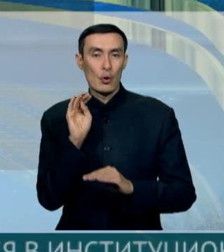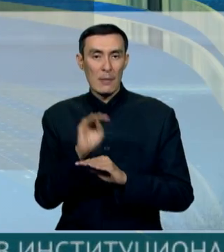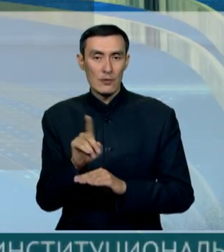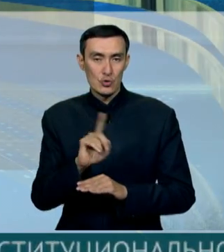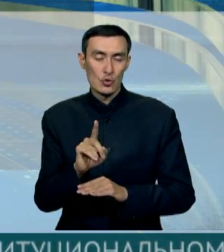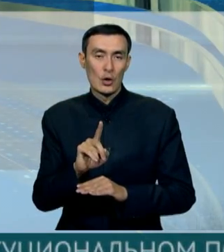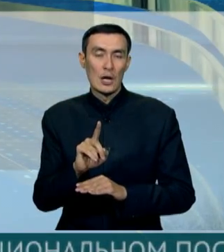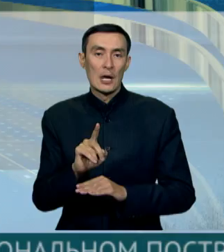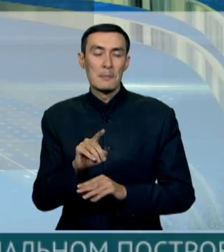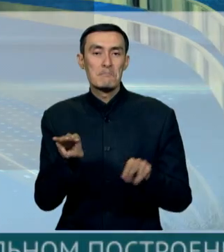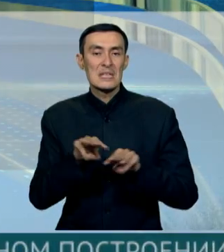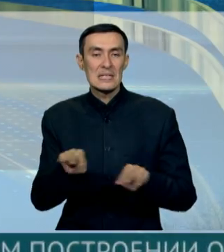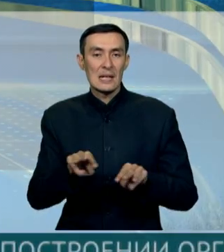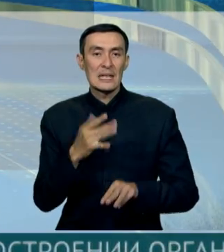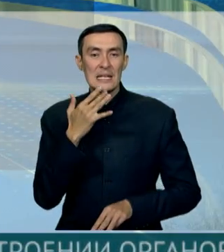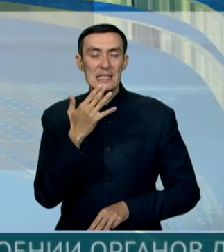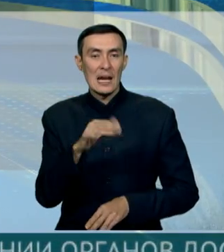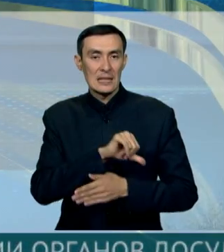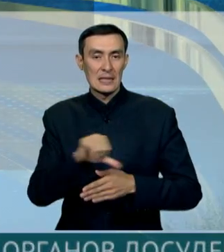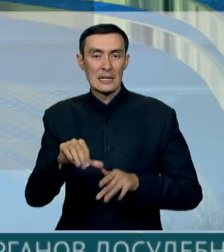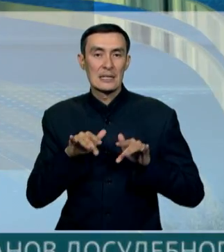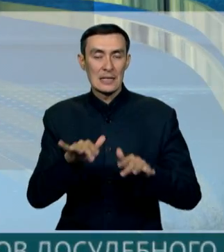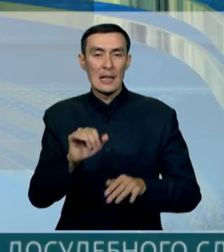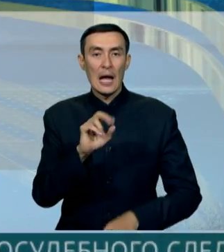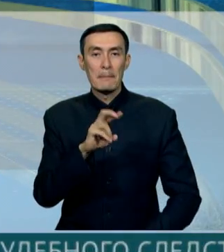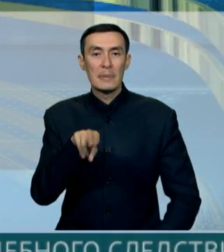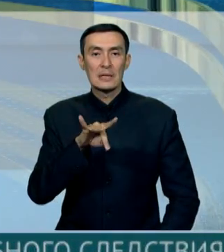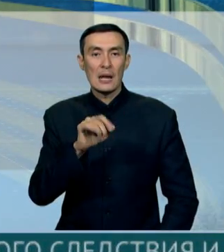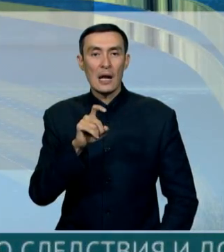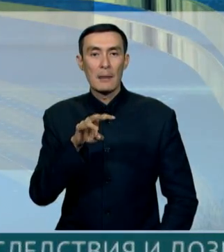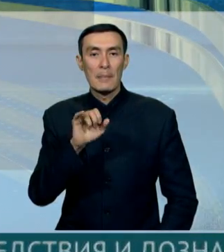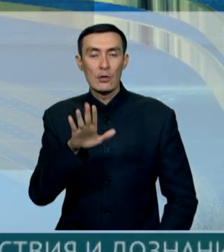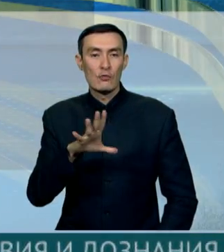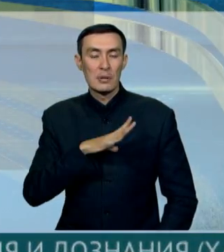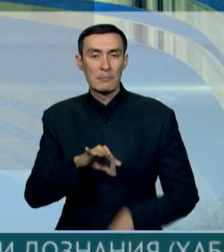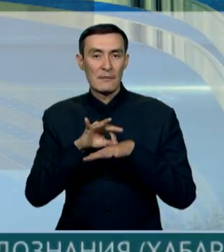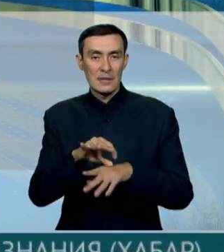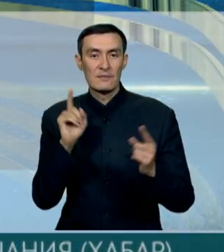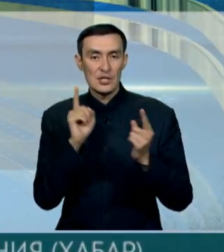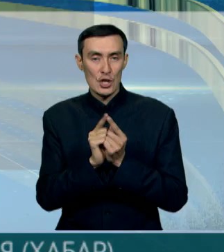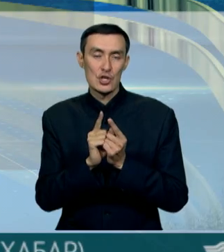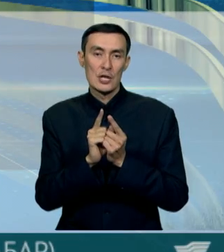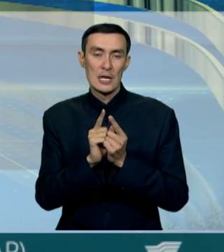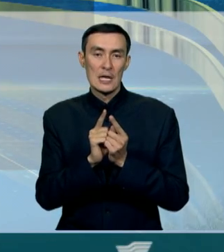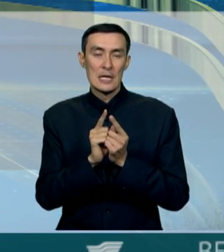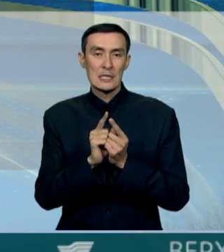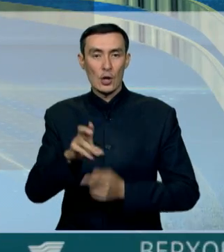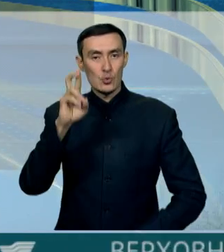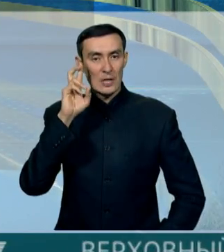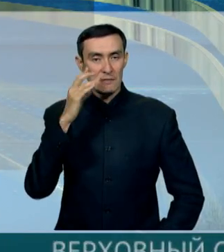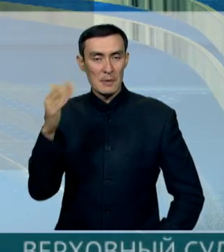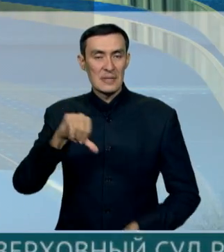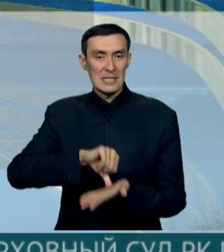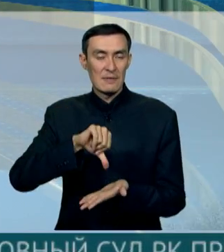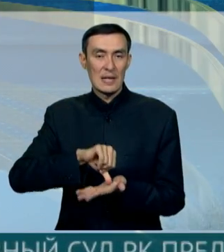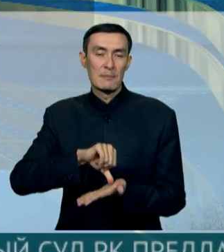Кайрат Абдрахманов, министр иностранных дел, также провел в рамках астанинского переговора встречи со странами, с